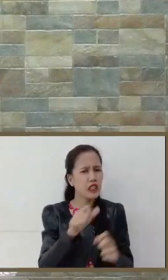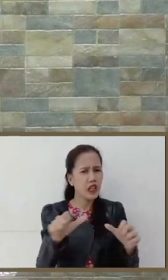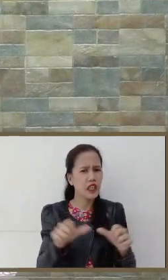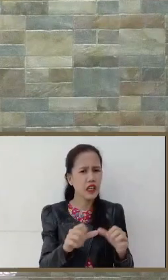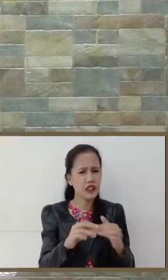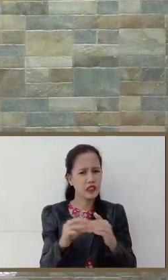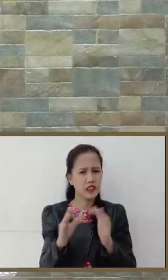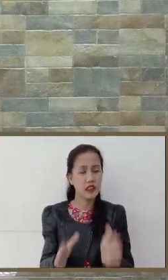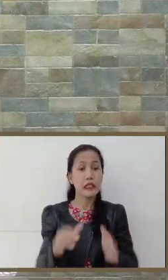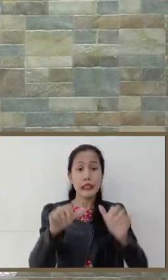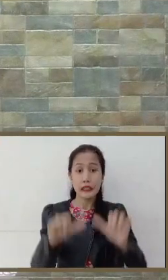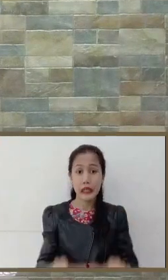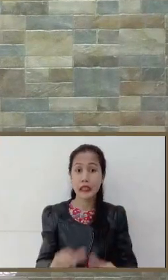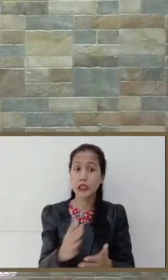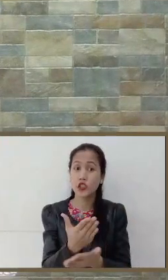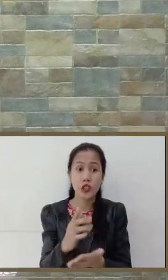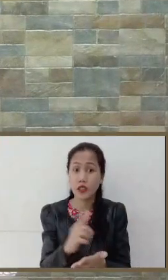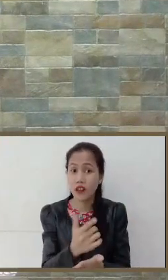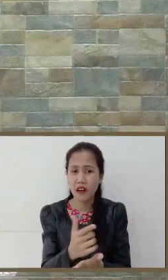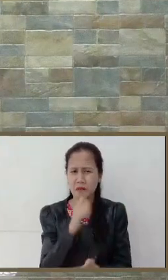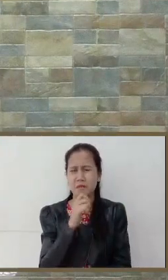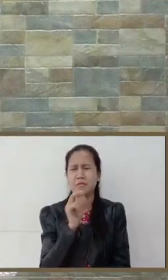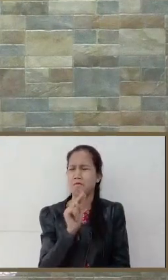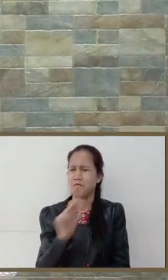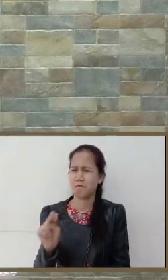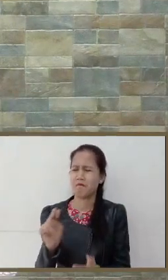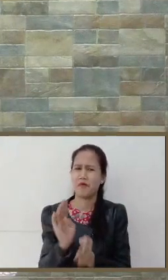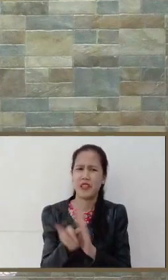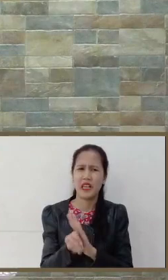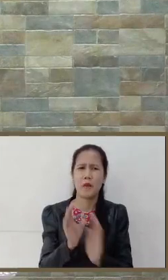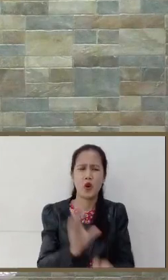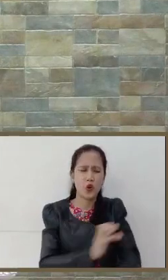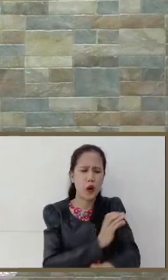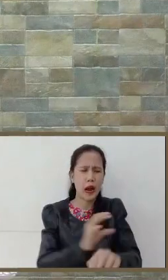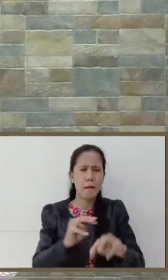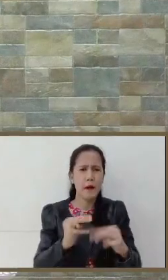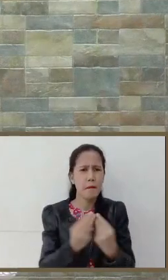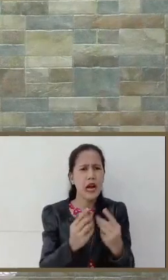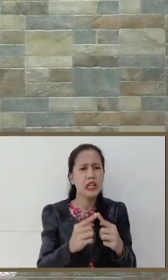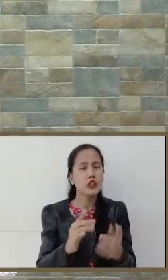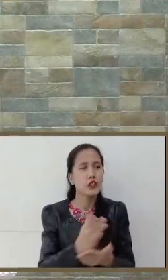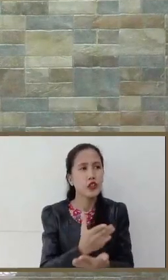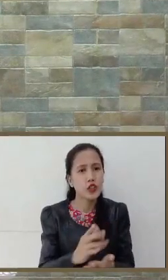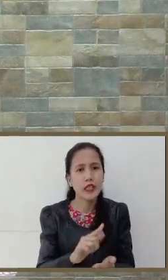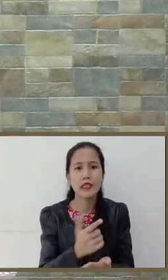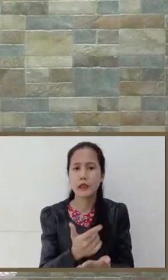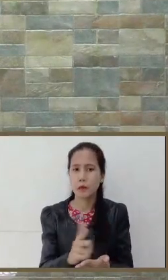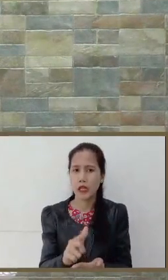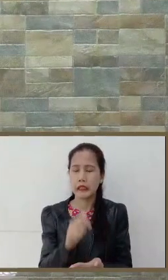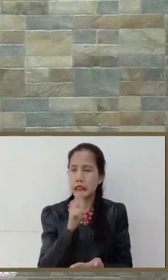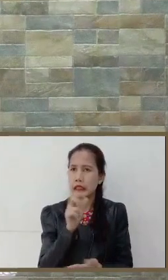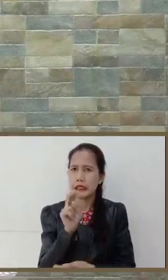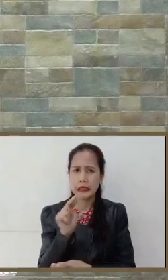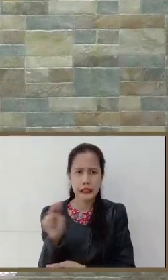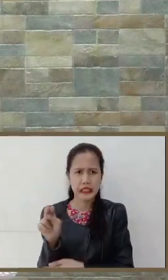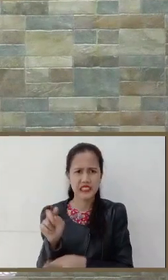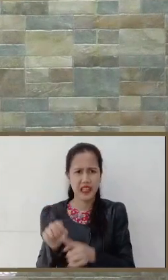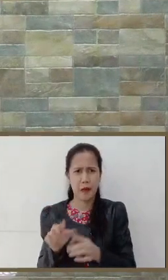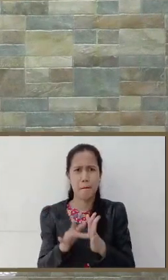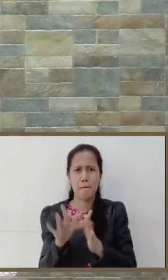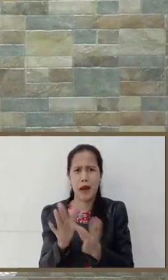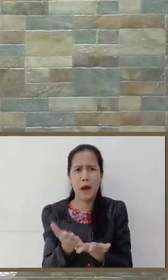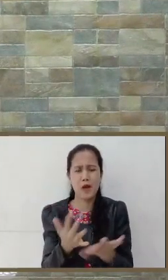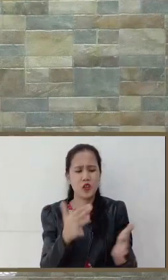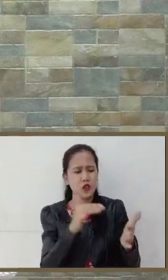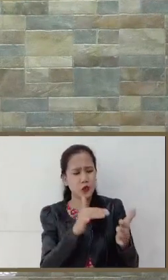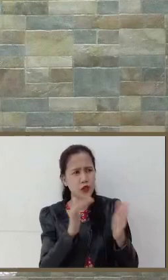kapatid. Hindi mo na kailangan maging choir member para mag-share ka ng gospel. Hindi mo na kailangan pa maging Bible school students para mag-share ka ng gospel. Kaya